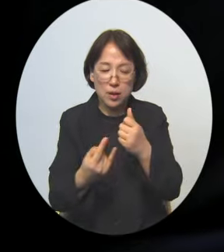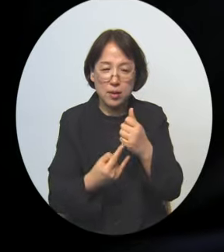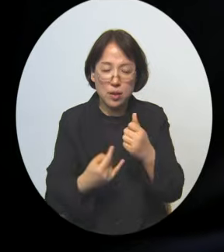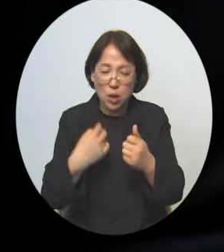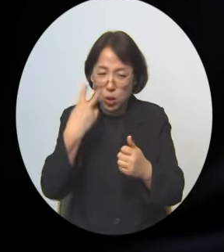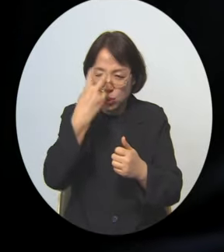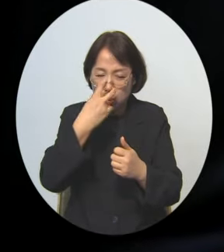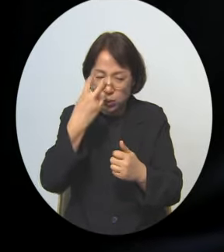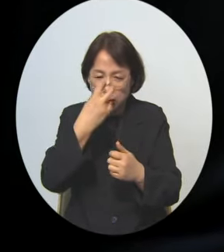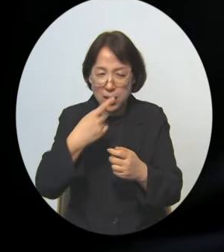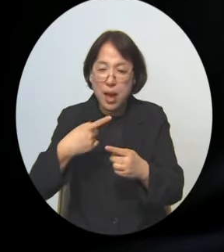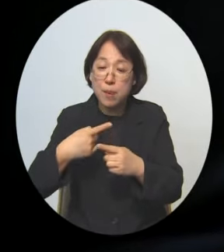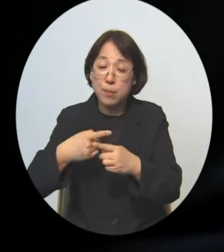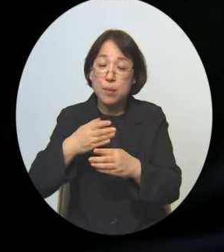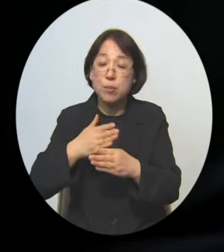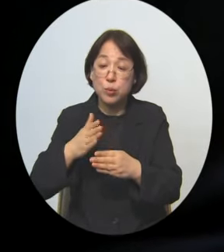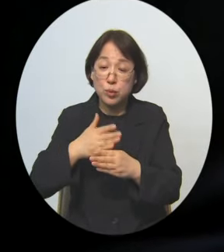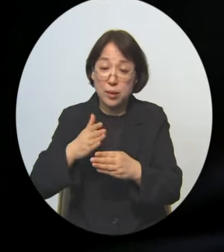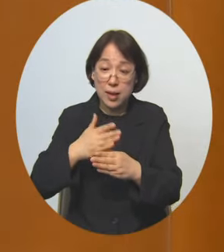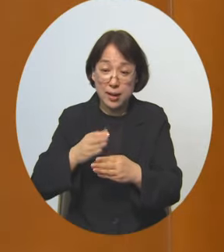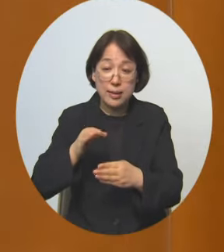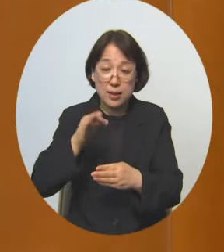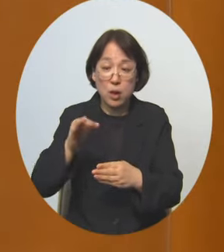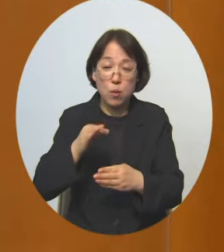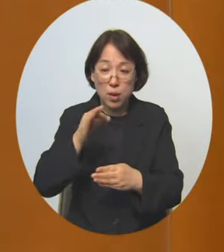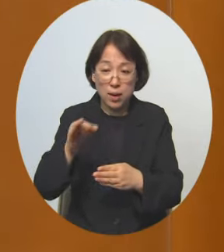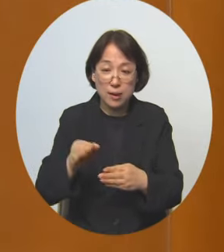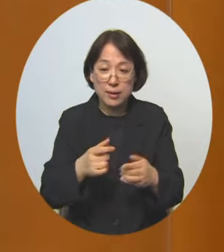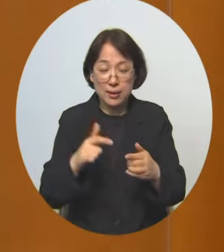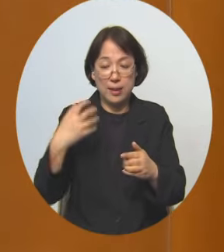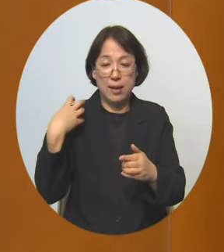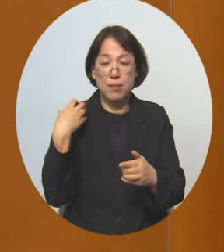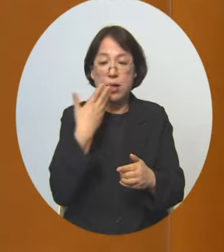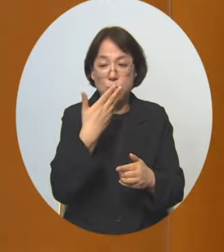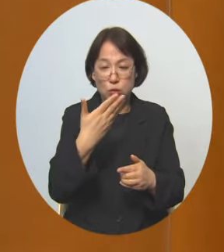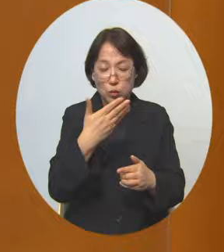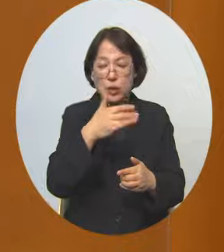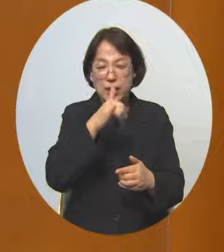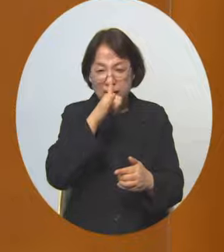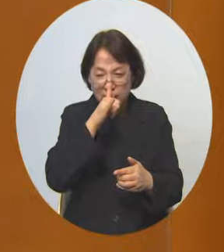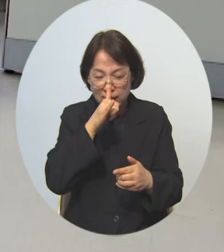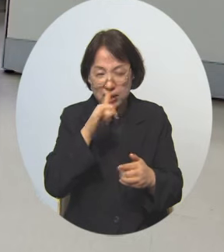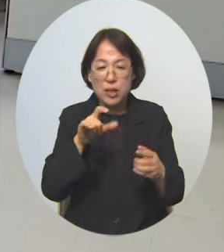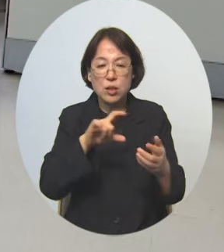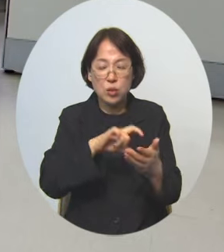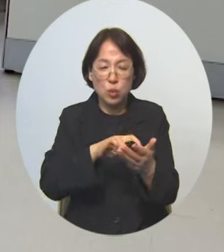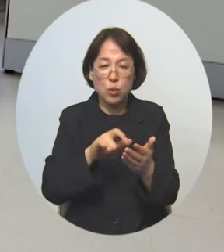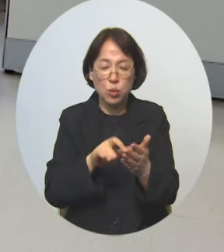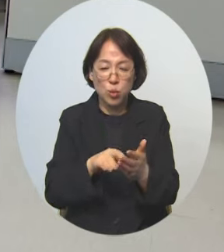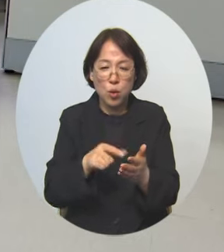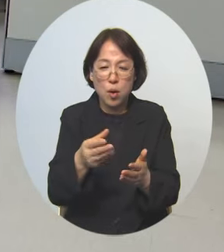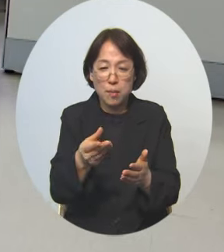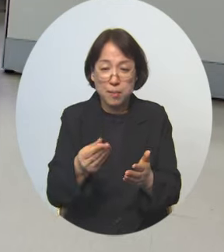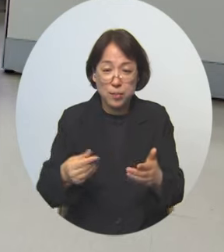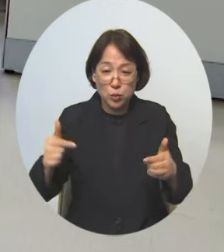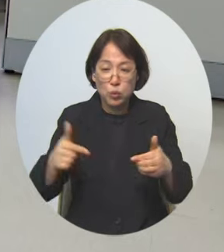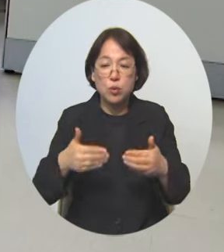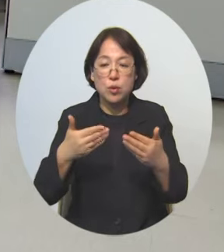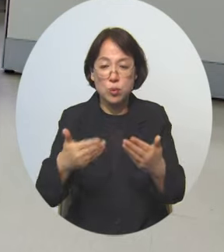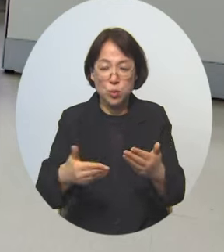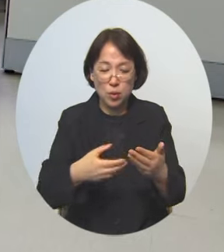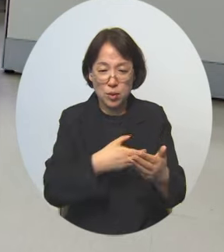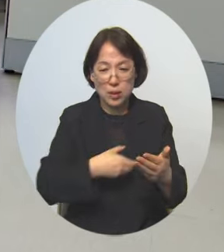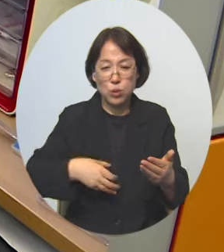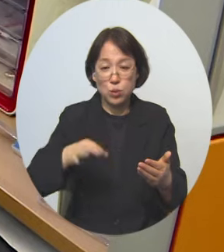분할 상환, 원금 감면 등 감당할 수 있는 수준으로 빚 부담을 줄여주는데 기초수급자 등 취약계층은